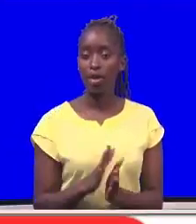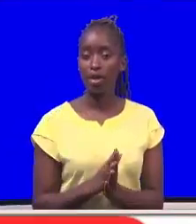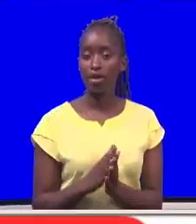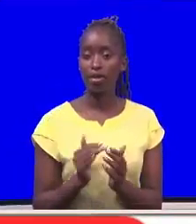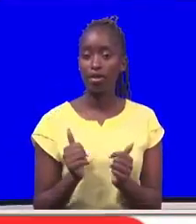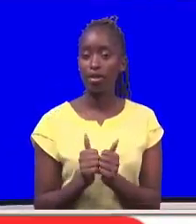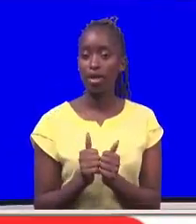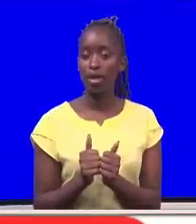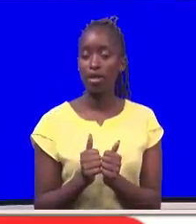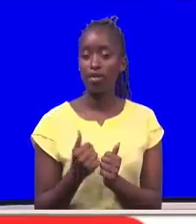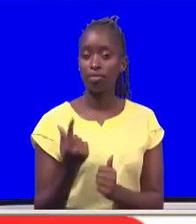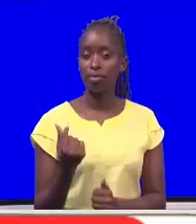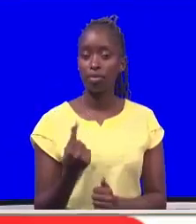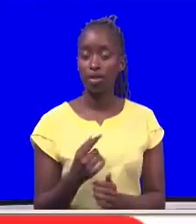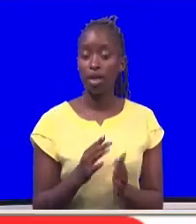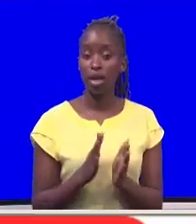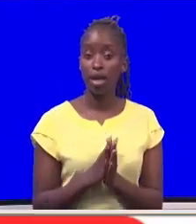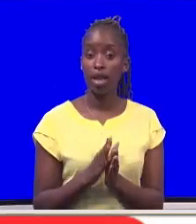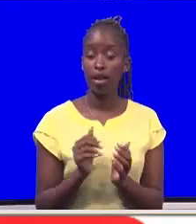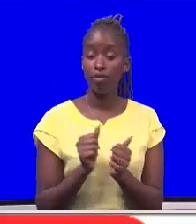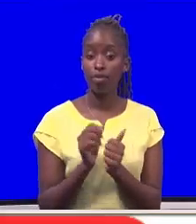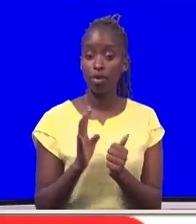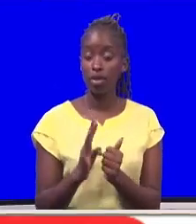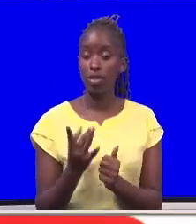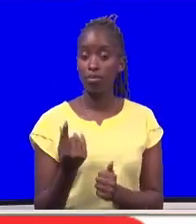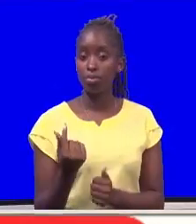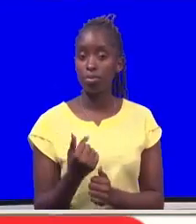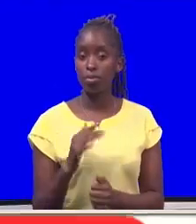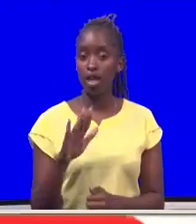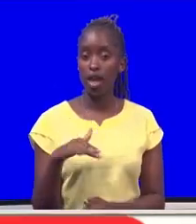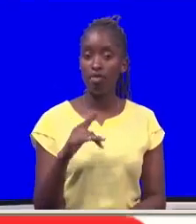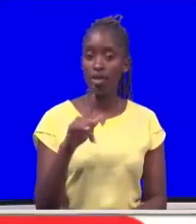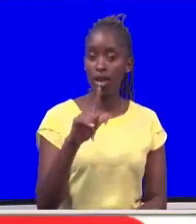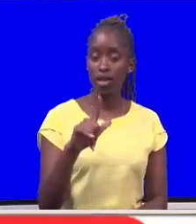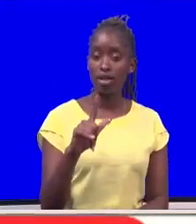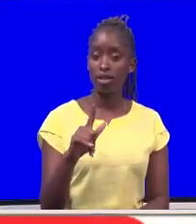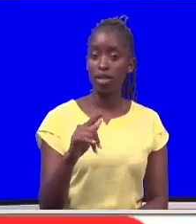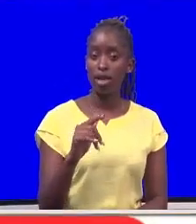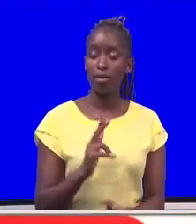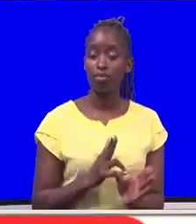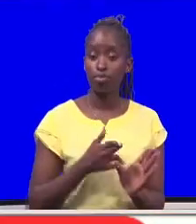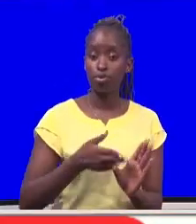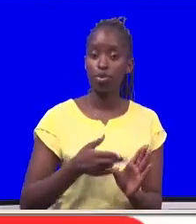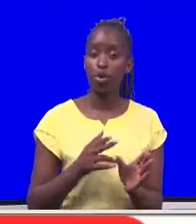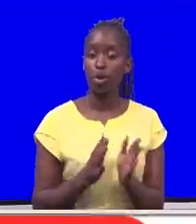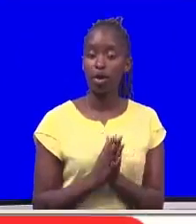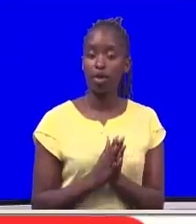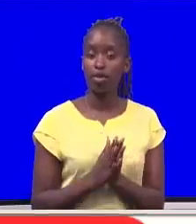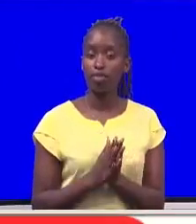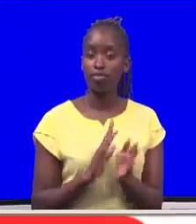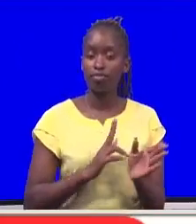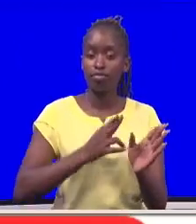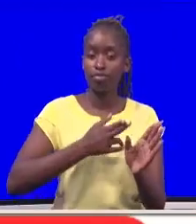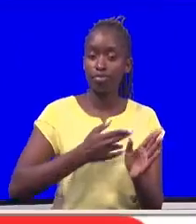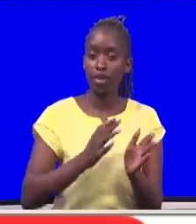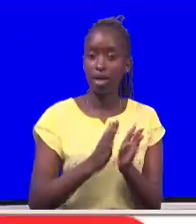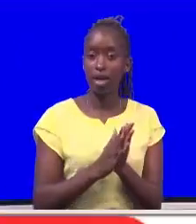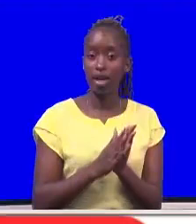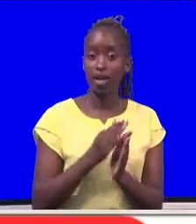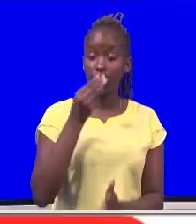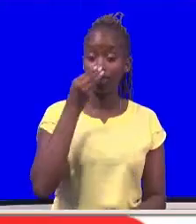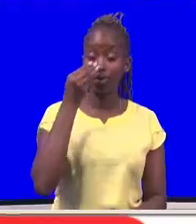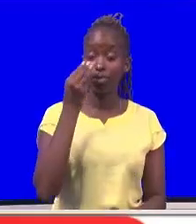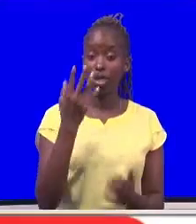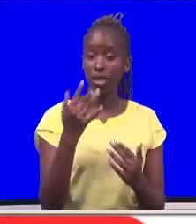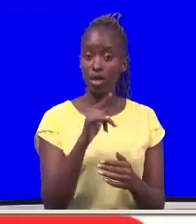shilingi 18 senti 68 kwa lita kwa petroli, dizeli na mafuta tamu tawalia. Kulingana na EPRA, kupungua kwa